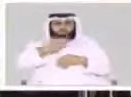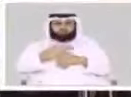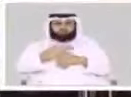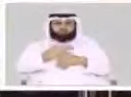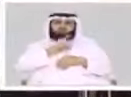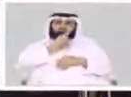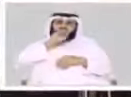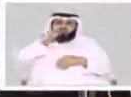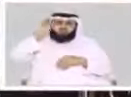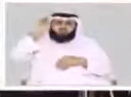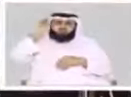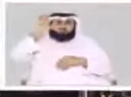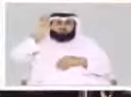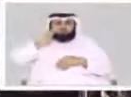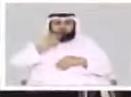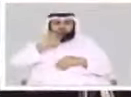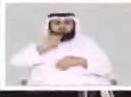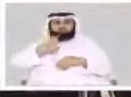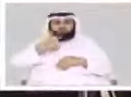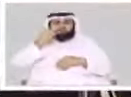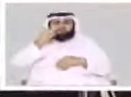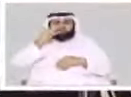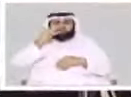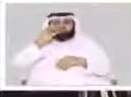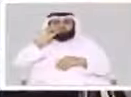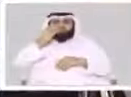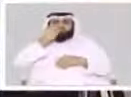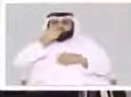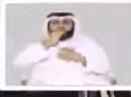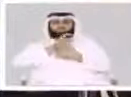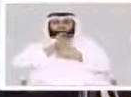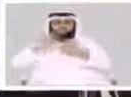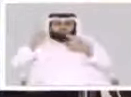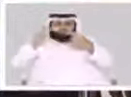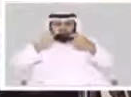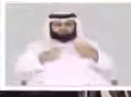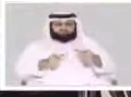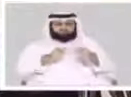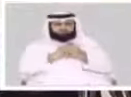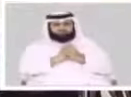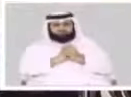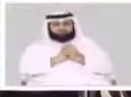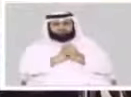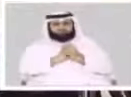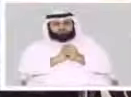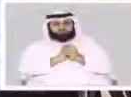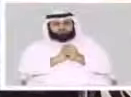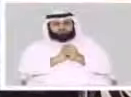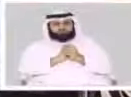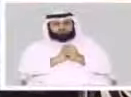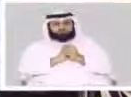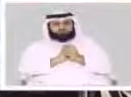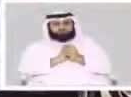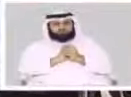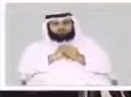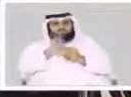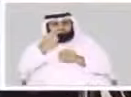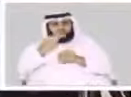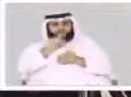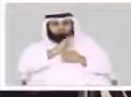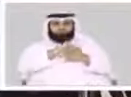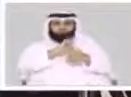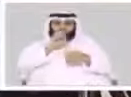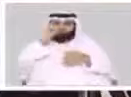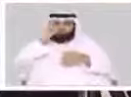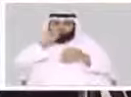أن ينزل عليهم مائدة، طعام يأتي من السماء مطبوخ وجاهز ويأكلون. فقال لهم اتقوا الله، يعني